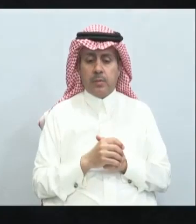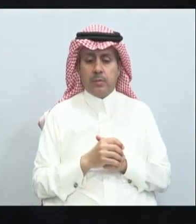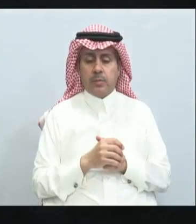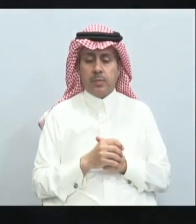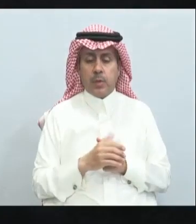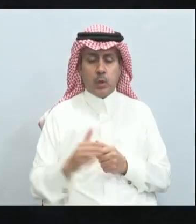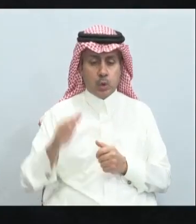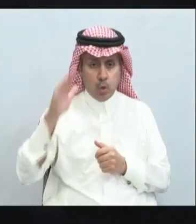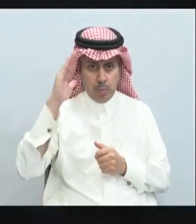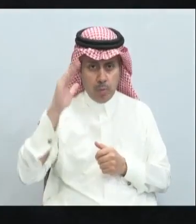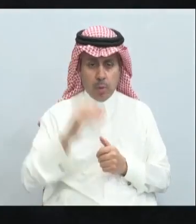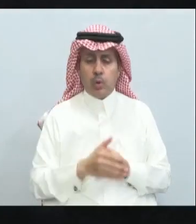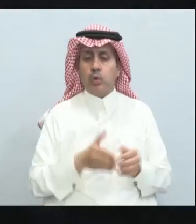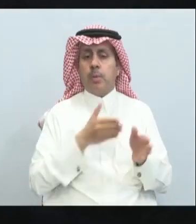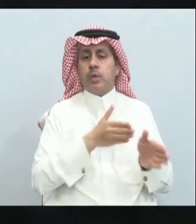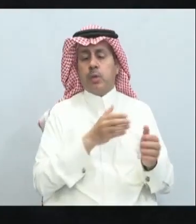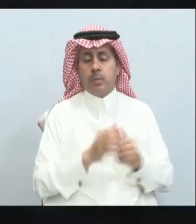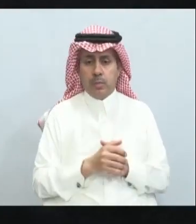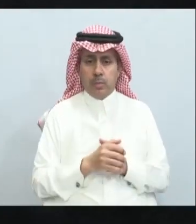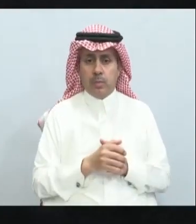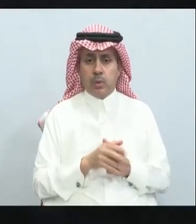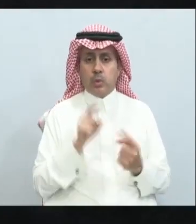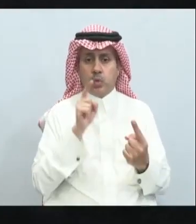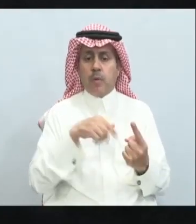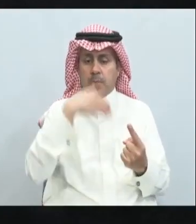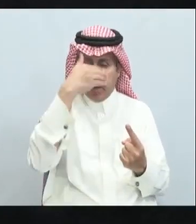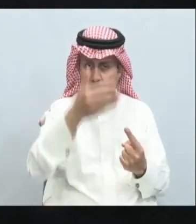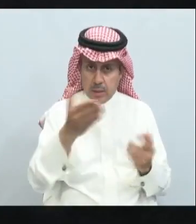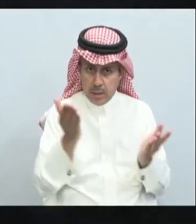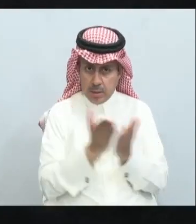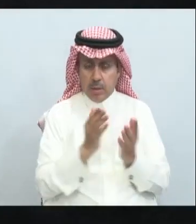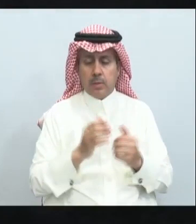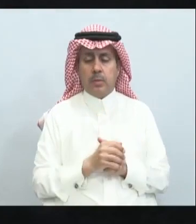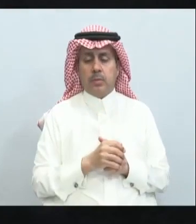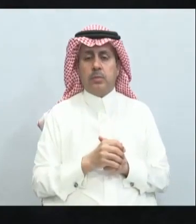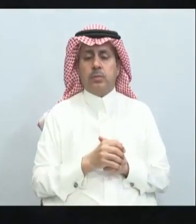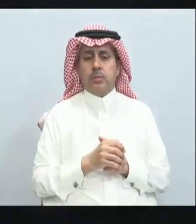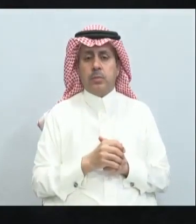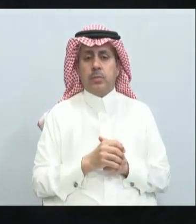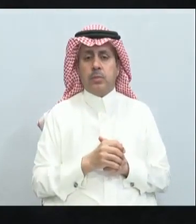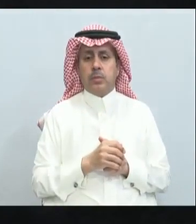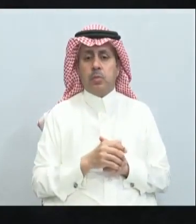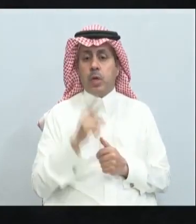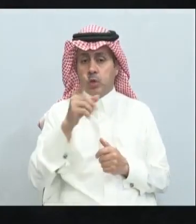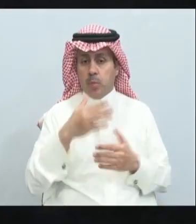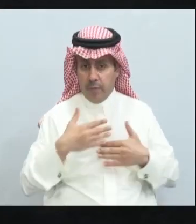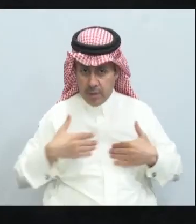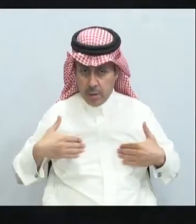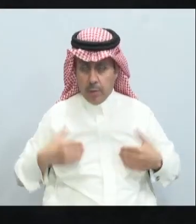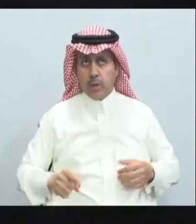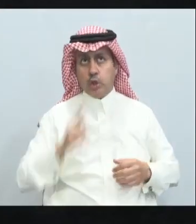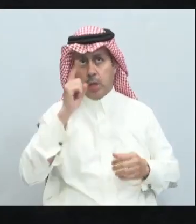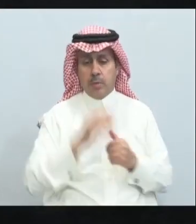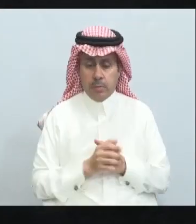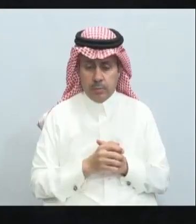لهذا اليوم شكرا لاصغار ومتابعتكم القاكم باذن الله تعالى في درس جديد وقادم وانتم ونحن في صحه